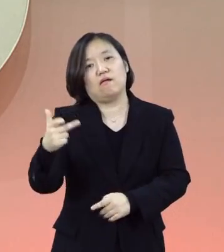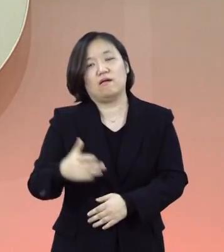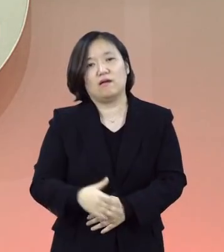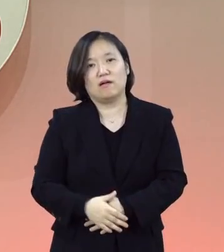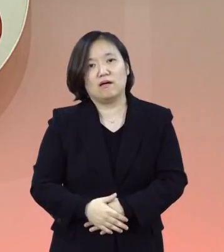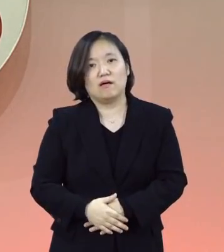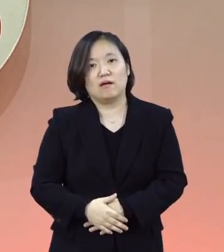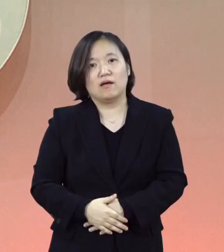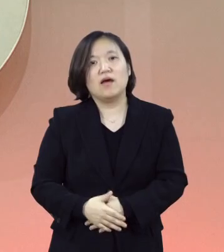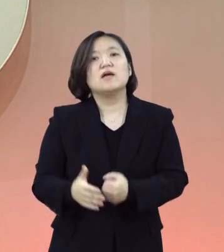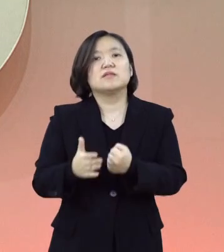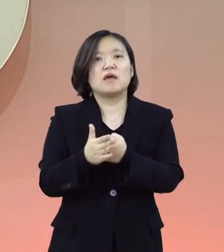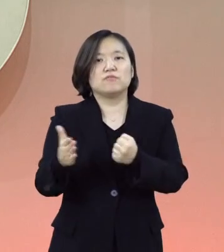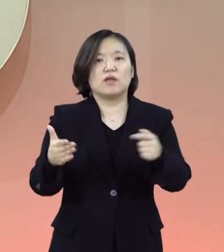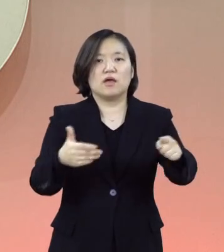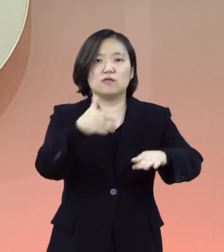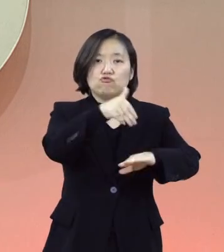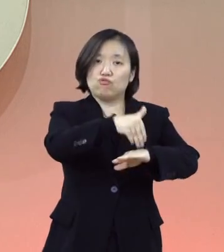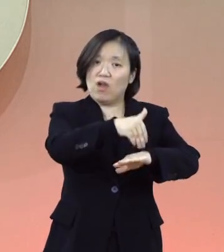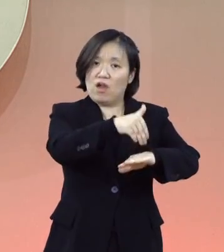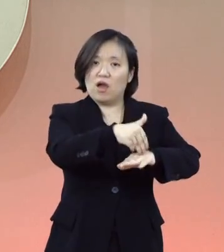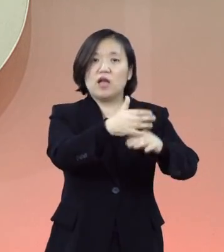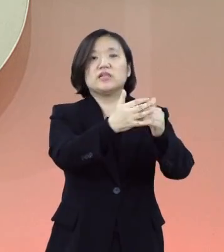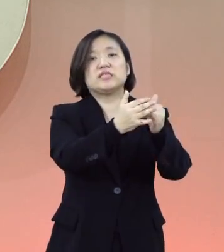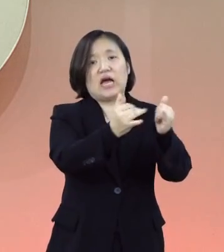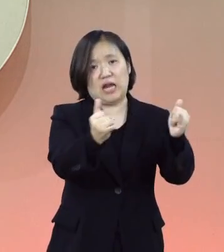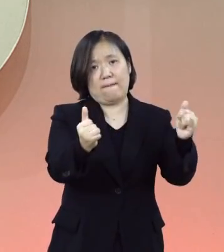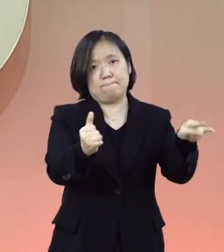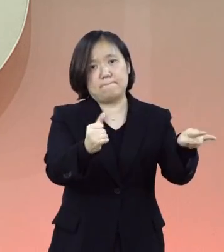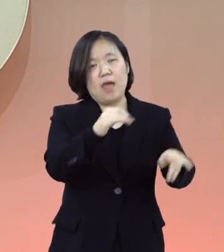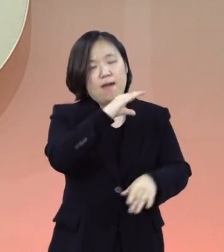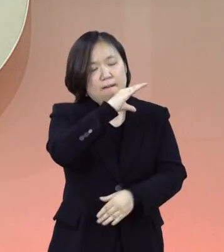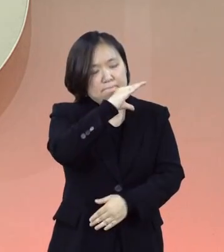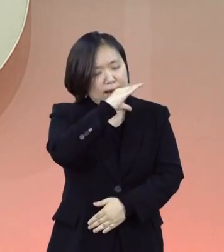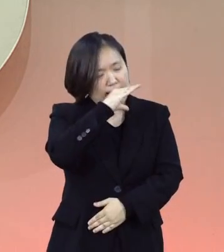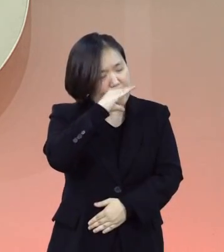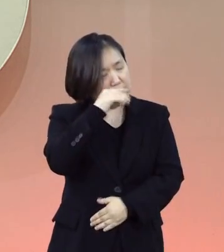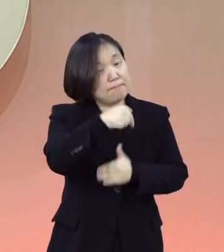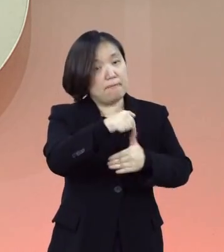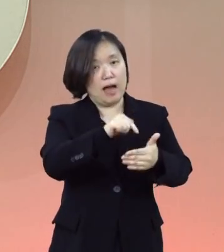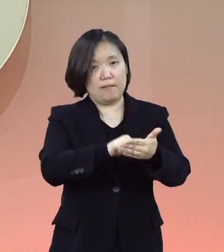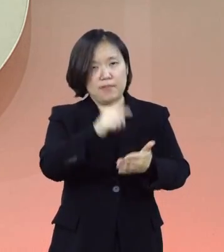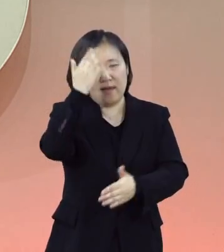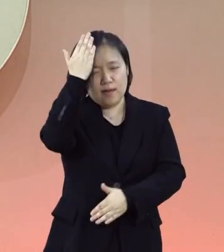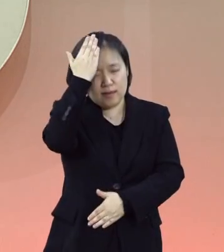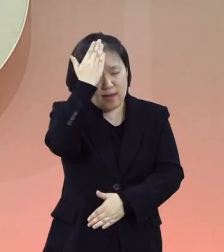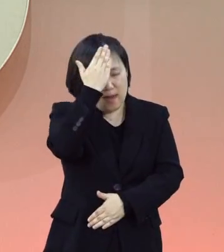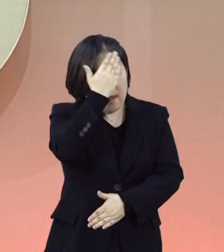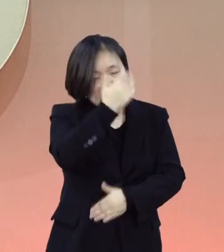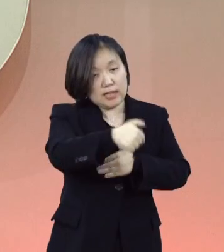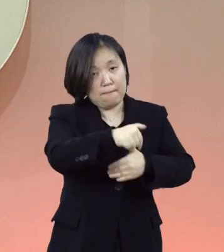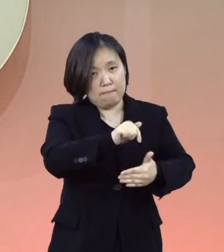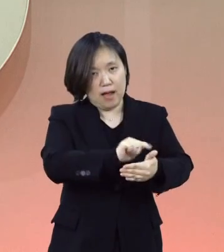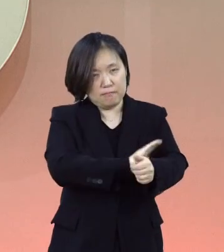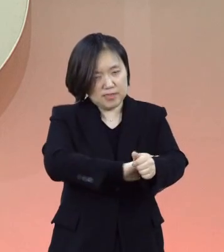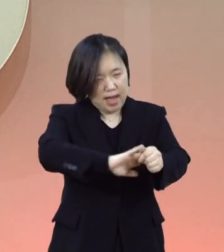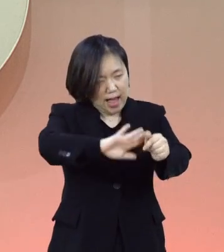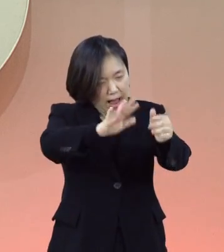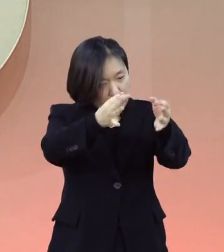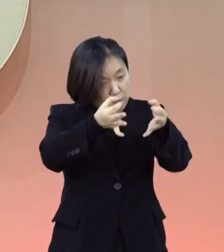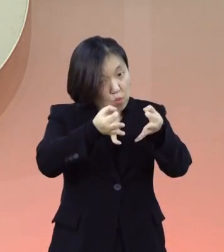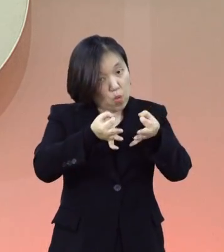그러니 수행자는 마땅히 올바른 마음, 항상 이 마음을 알아차리고